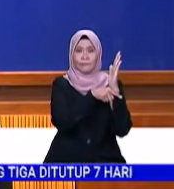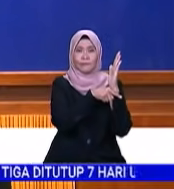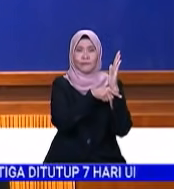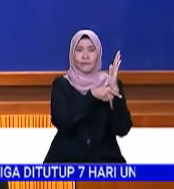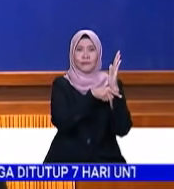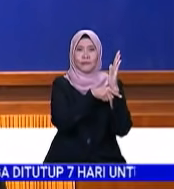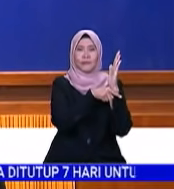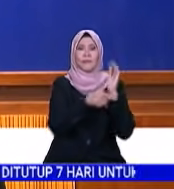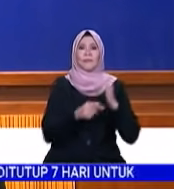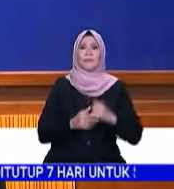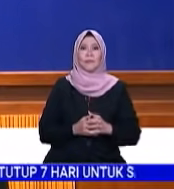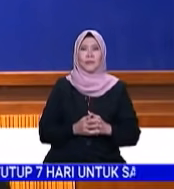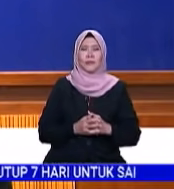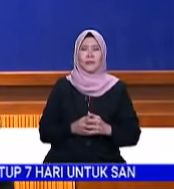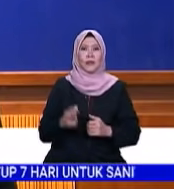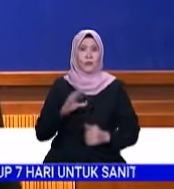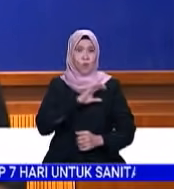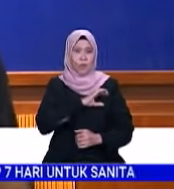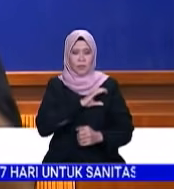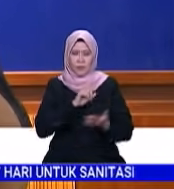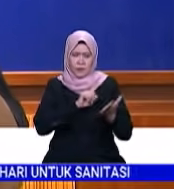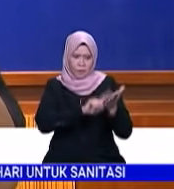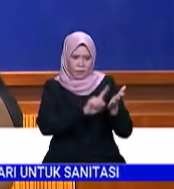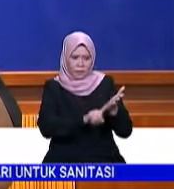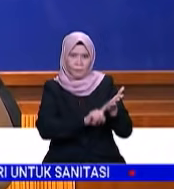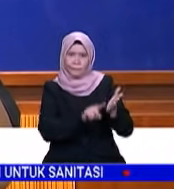Dan kita juga telah menyemak dengan Parlimen